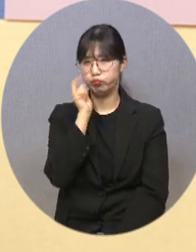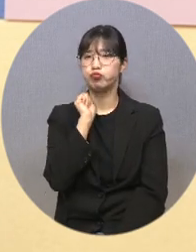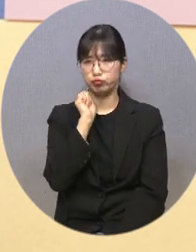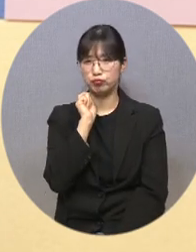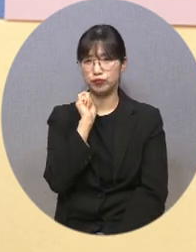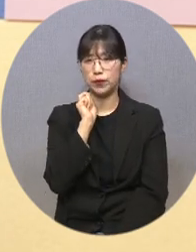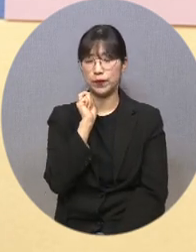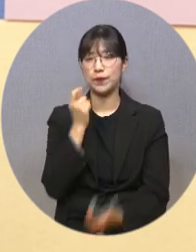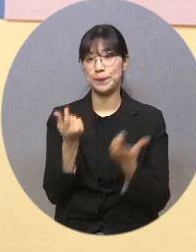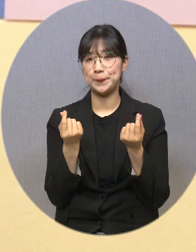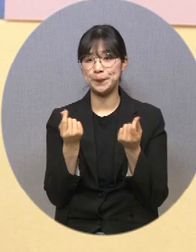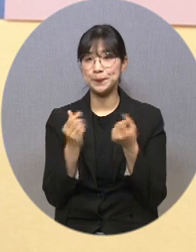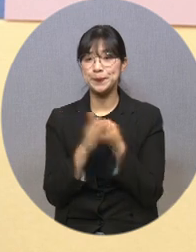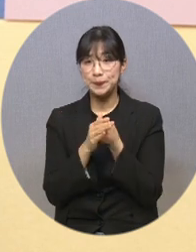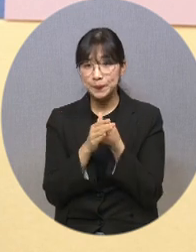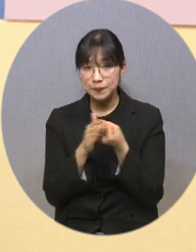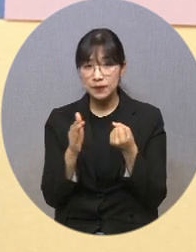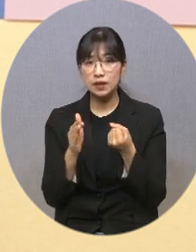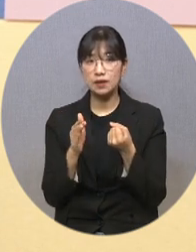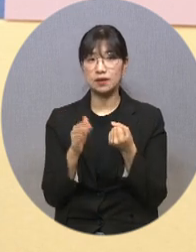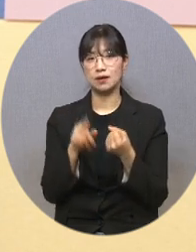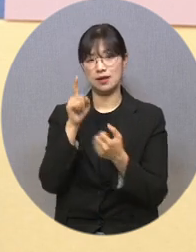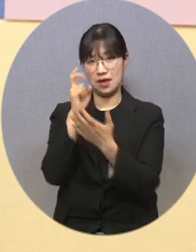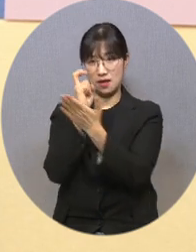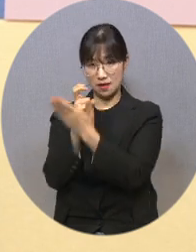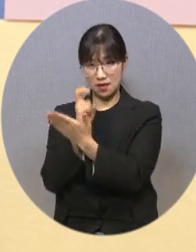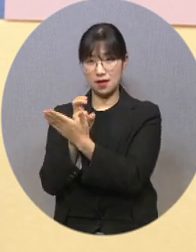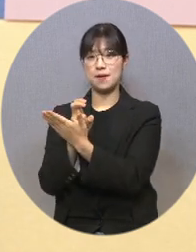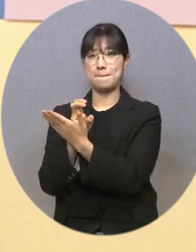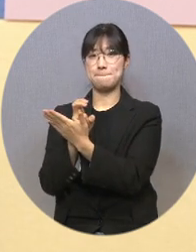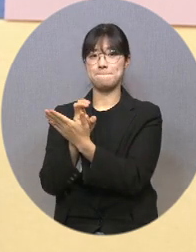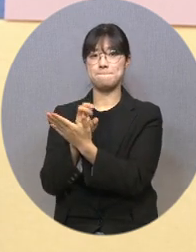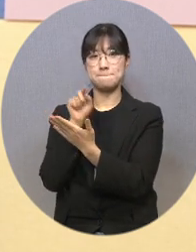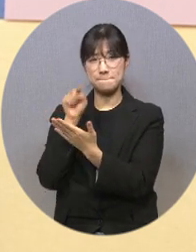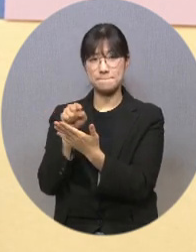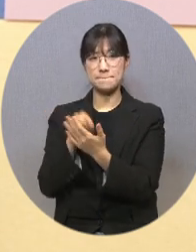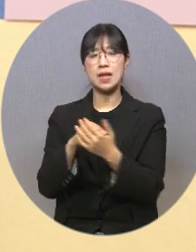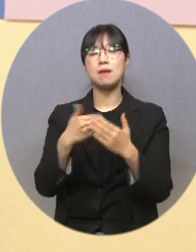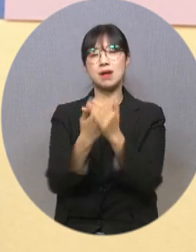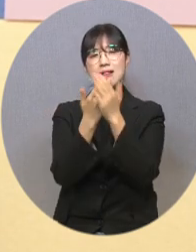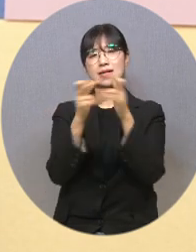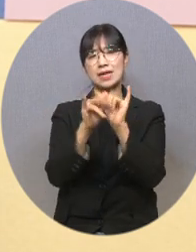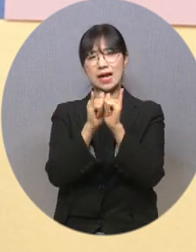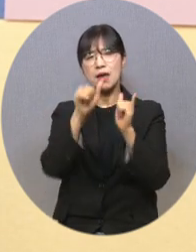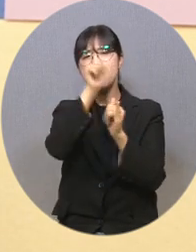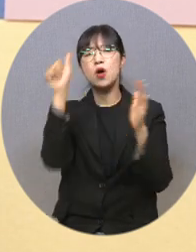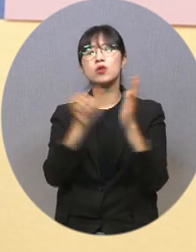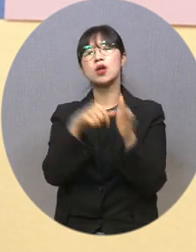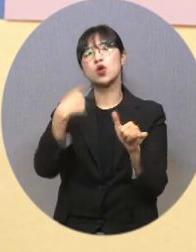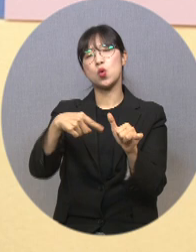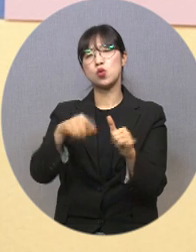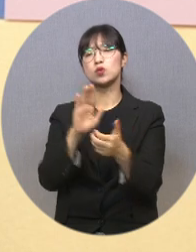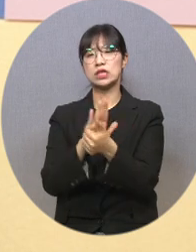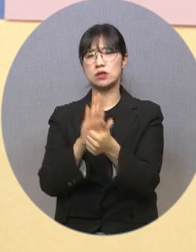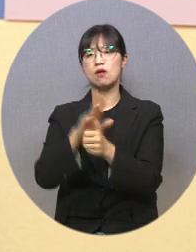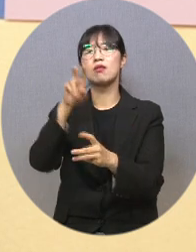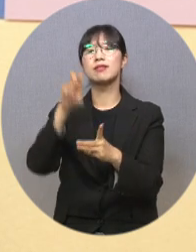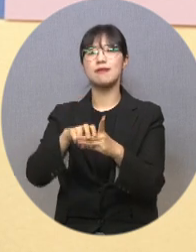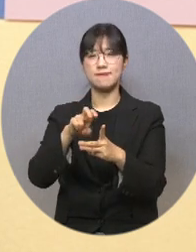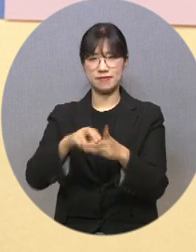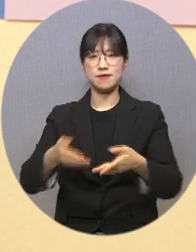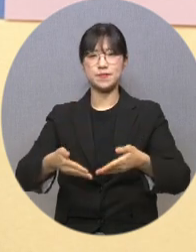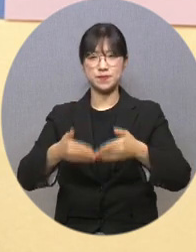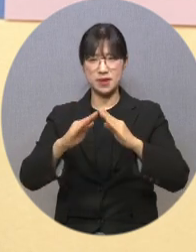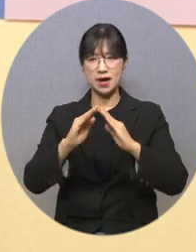부족하다 싶어서 이 조례에 의해서 이제 발달 장애인 평생 교육 지원 센터를 좀